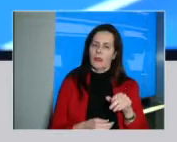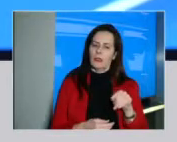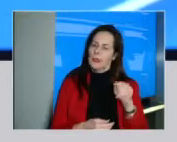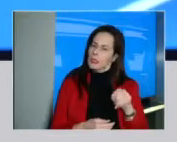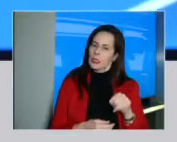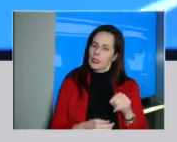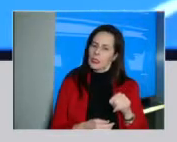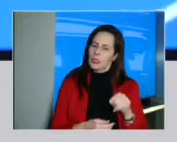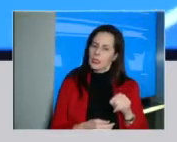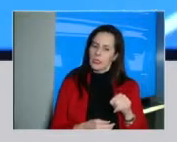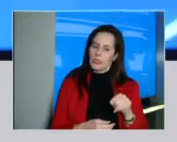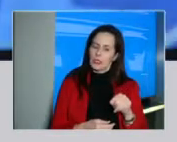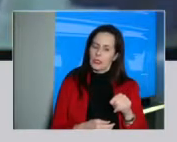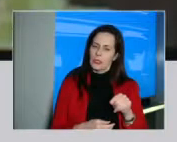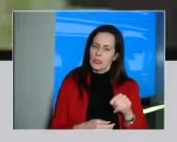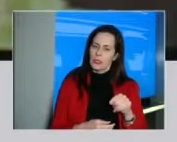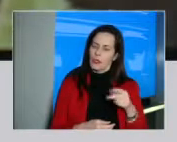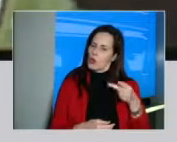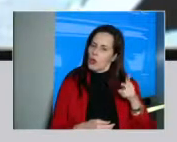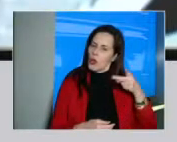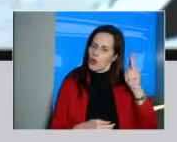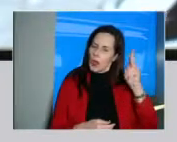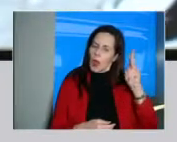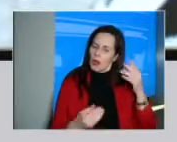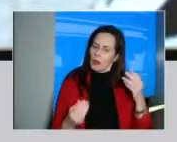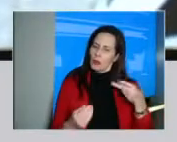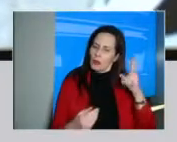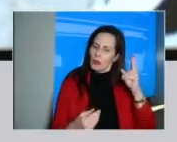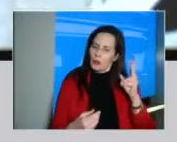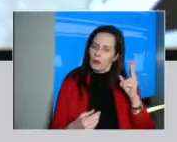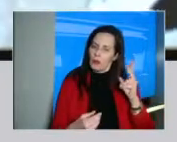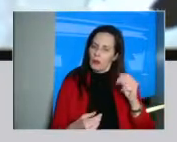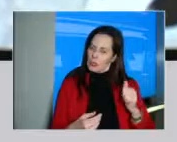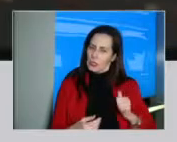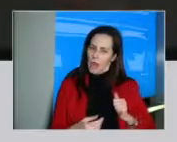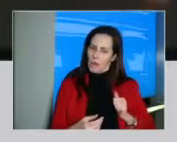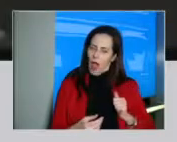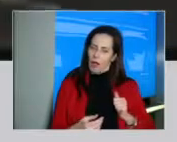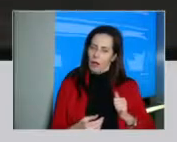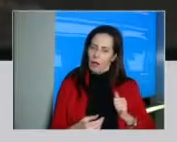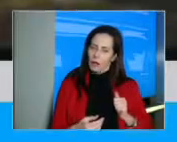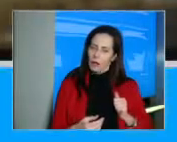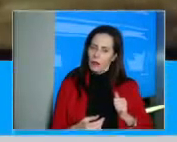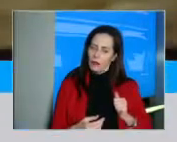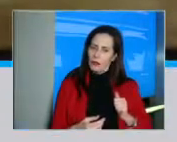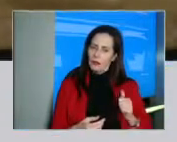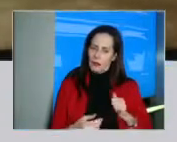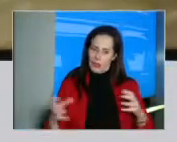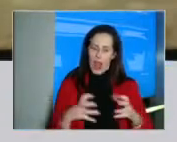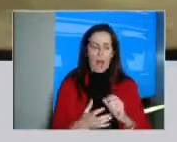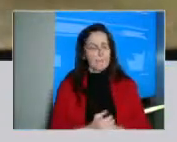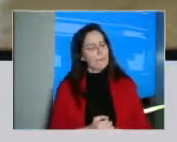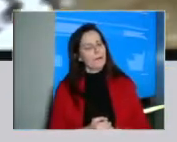זה אכיפה הולכת וגדלה של העסק הזה של גיוס חובה ומהות של צבא.